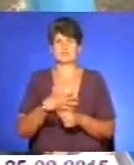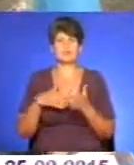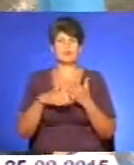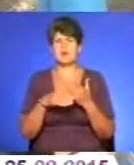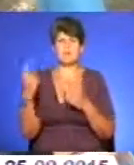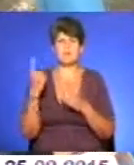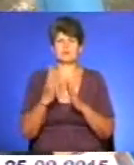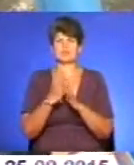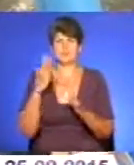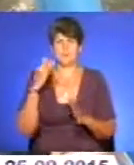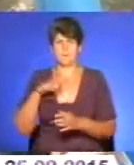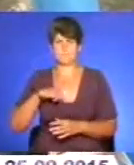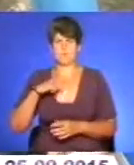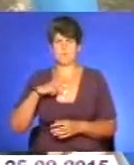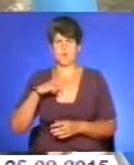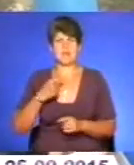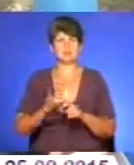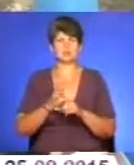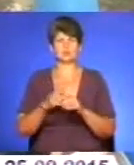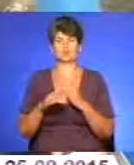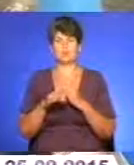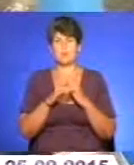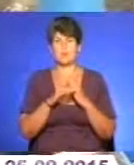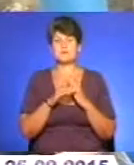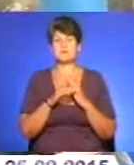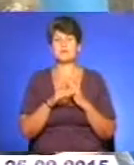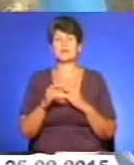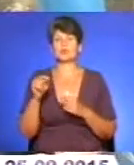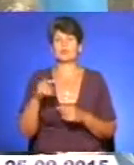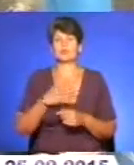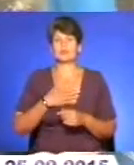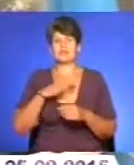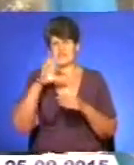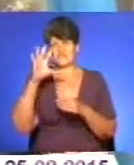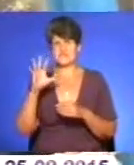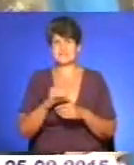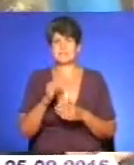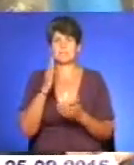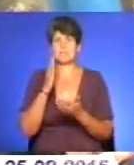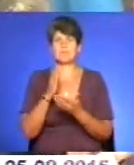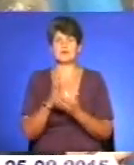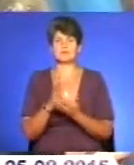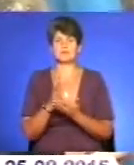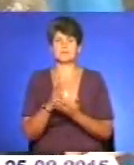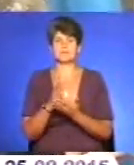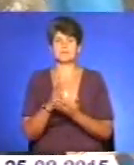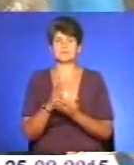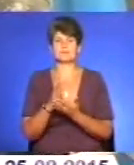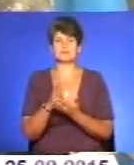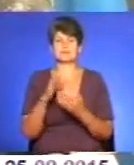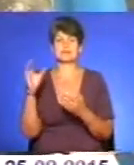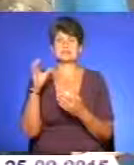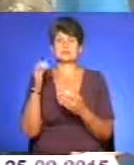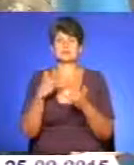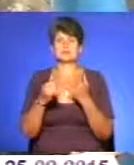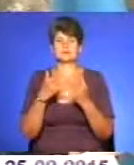першу чергу, морально. Дуже допомагає. Тому ми всі маємо переплеті жовто-сині